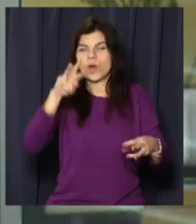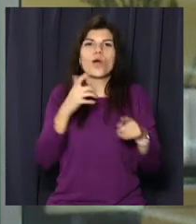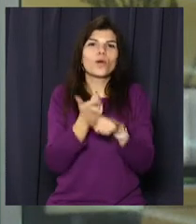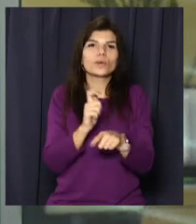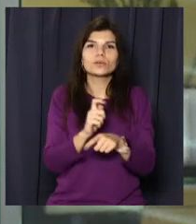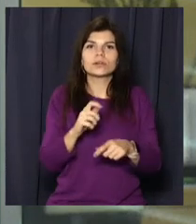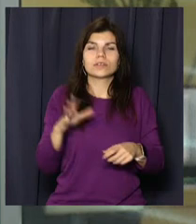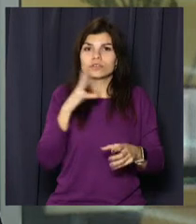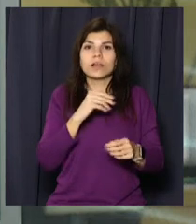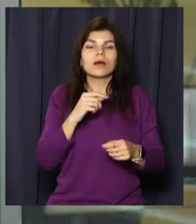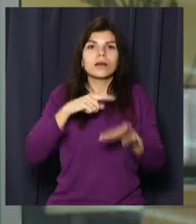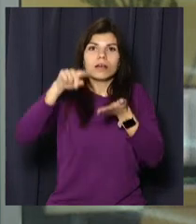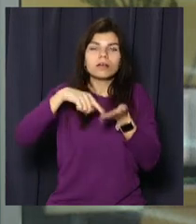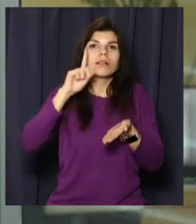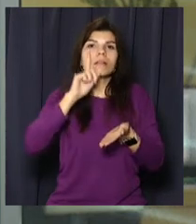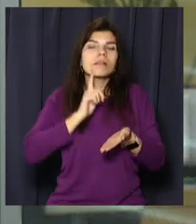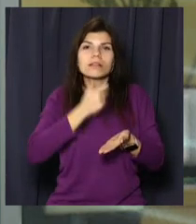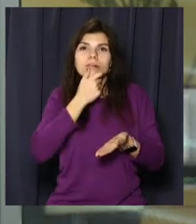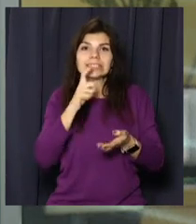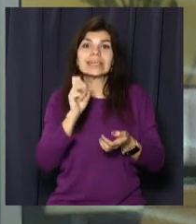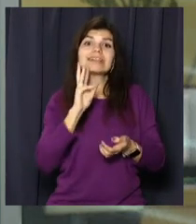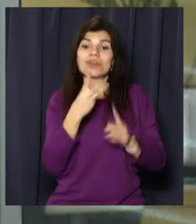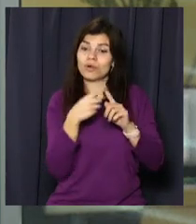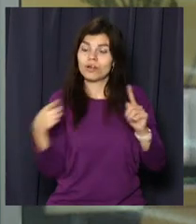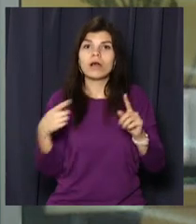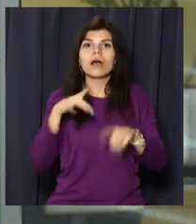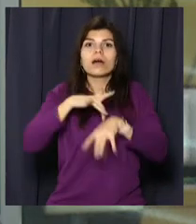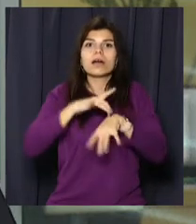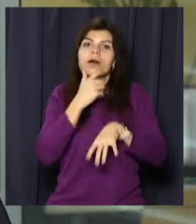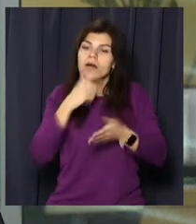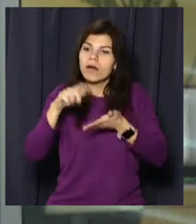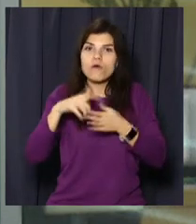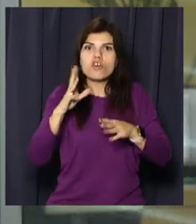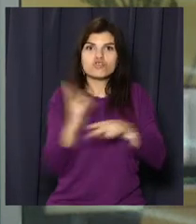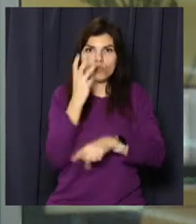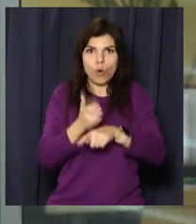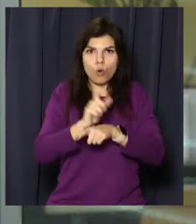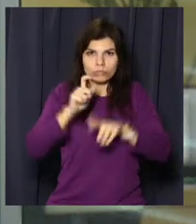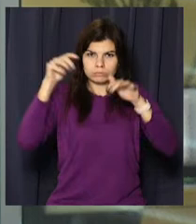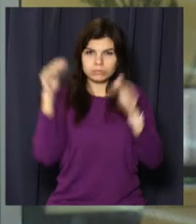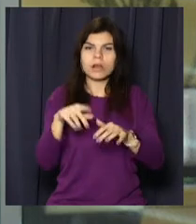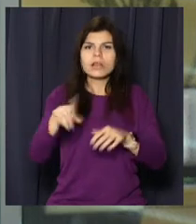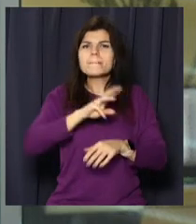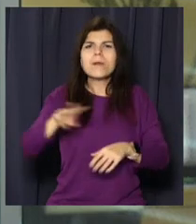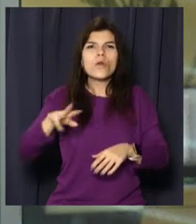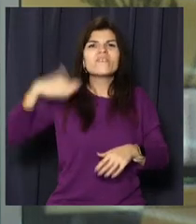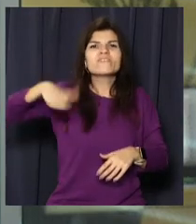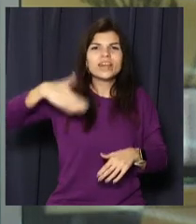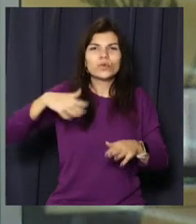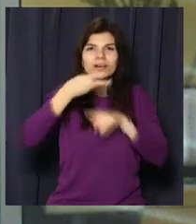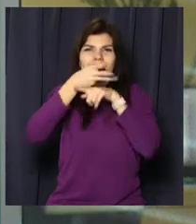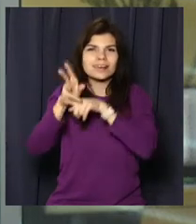найпопулярнішою у світі. За 3 роки її фоловерів стало втричі більше. Там зібрані мільйони роликів на різноманітні теми